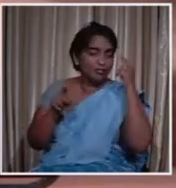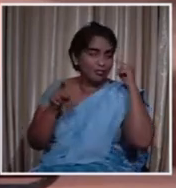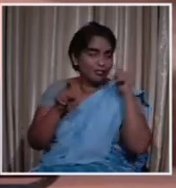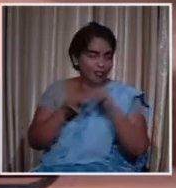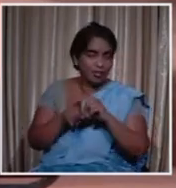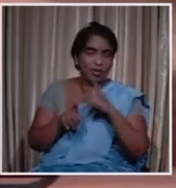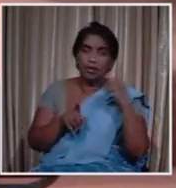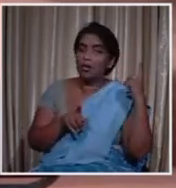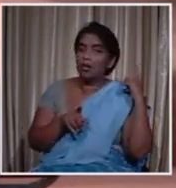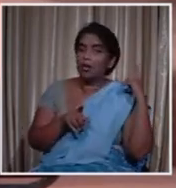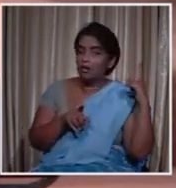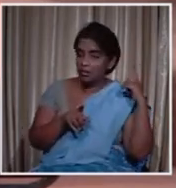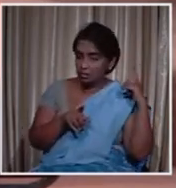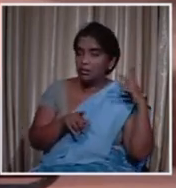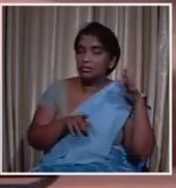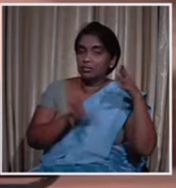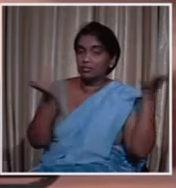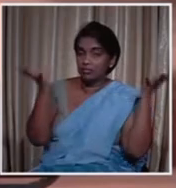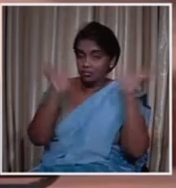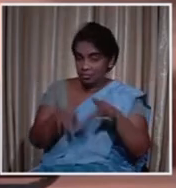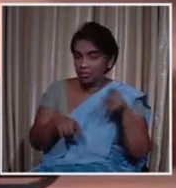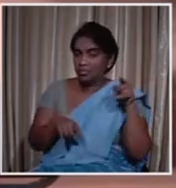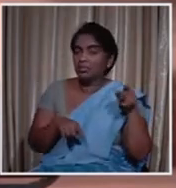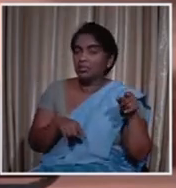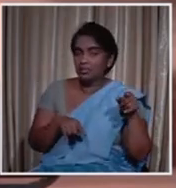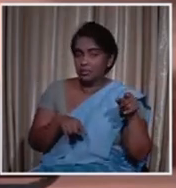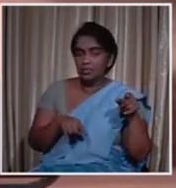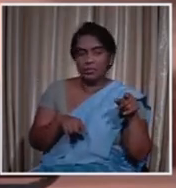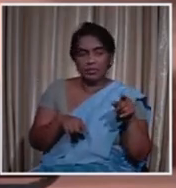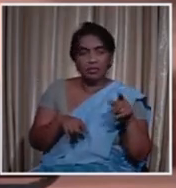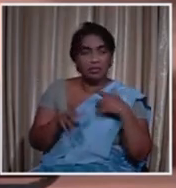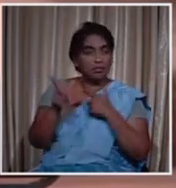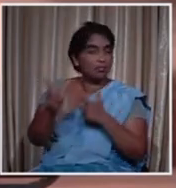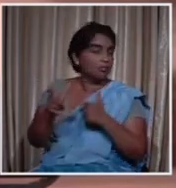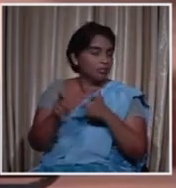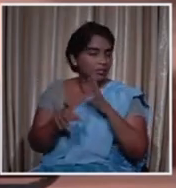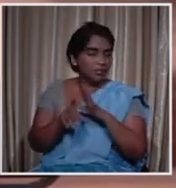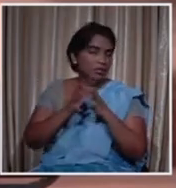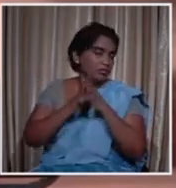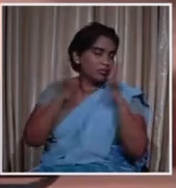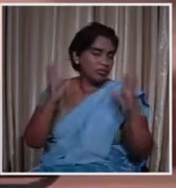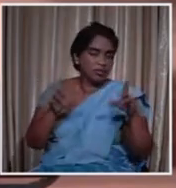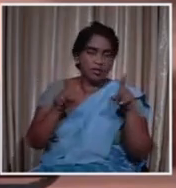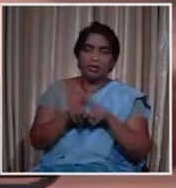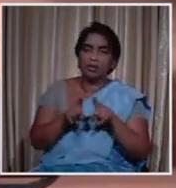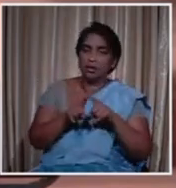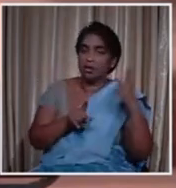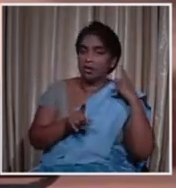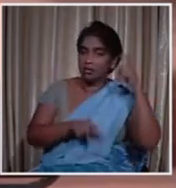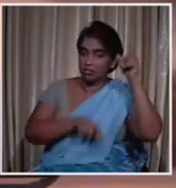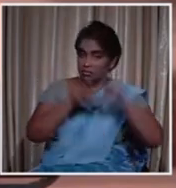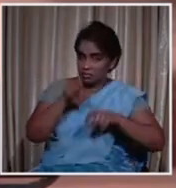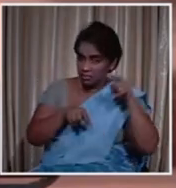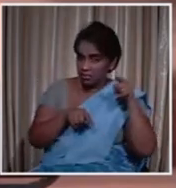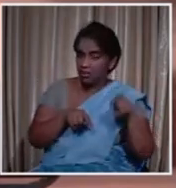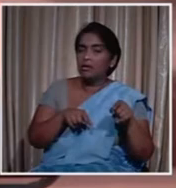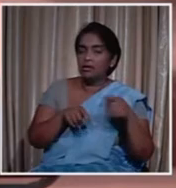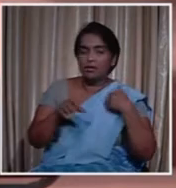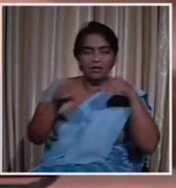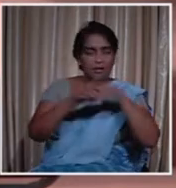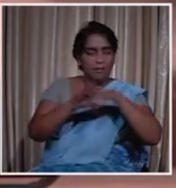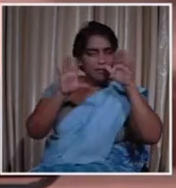காவலரன் முகாமுக்கு அருகிலும் ஆயுதம் தரித்த அதிகளவான இராணுவத்தினர் குவிக்கப்பட்டு மக்களை அச்சுறுத்தும் பாங்கிலான கண்காணிப்பு